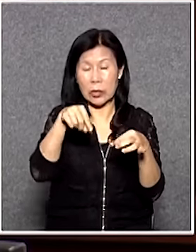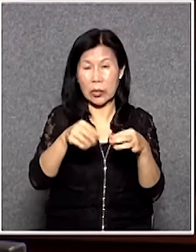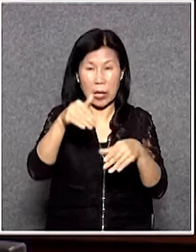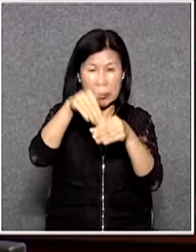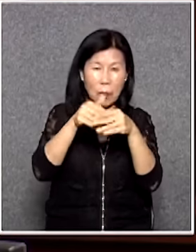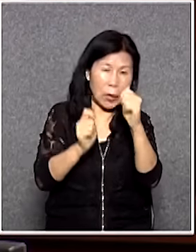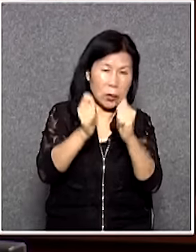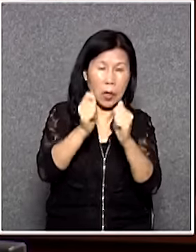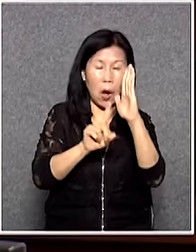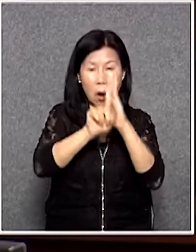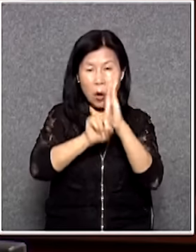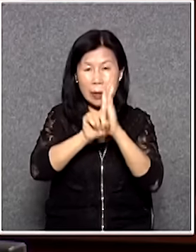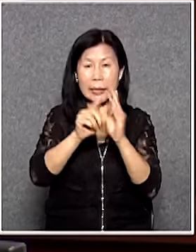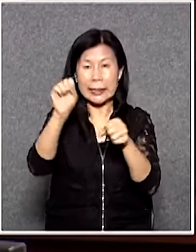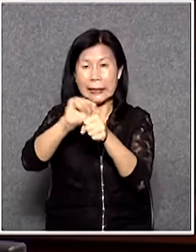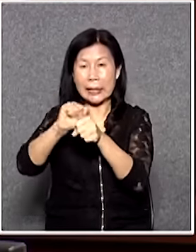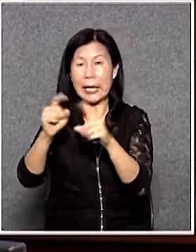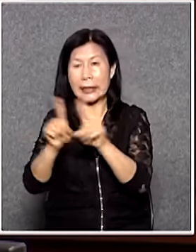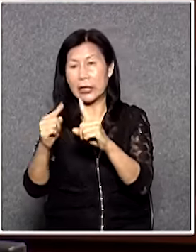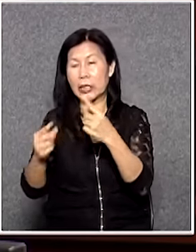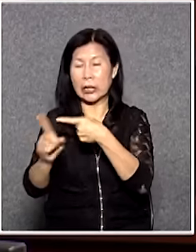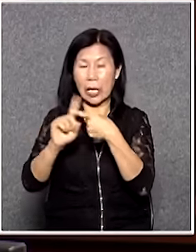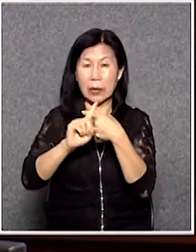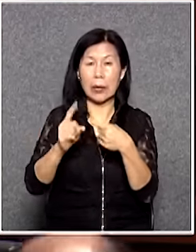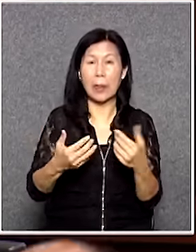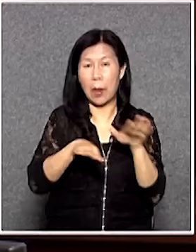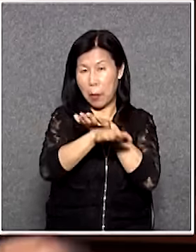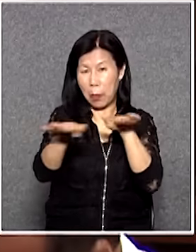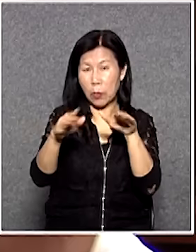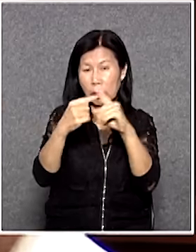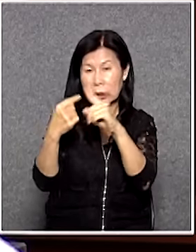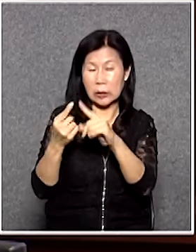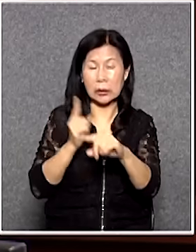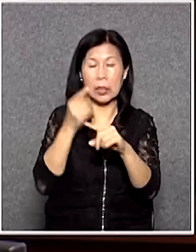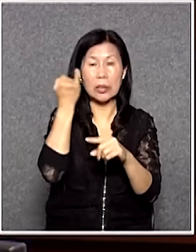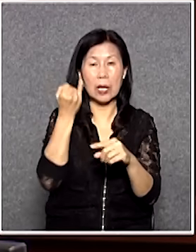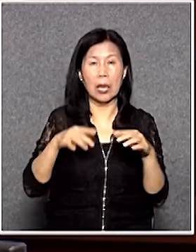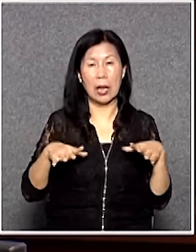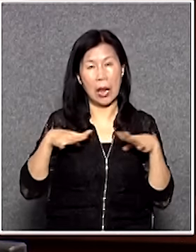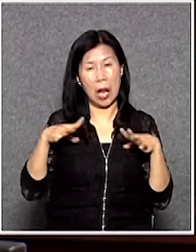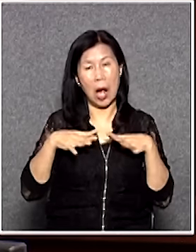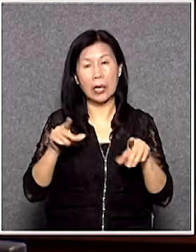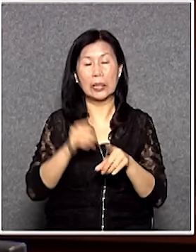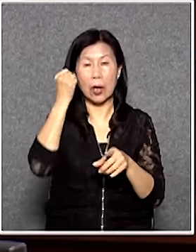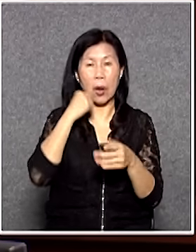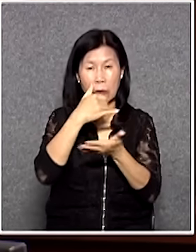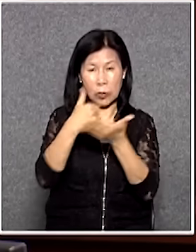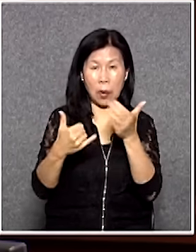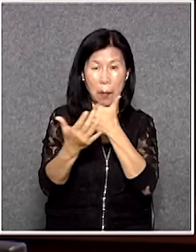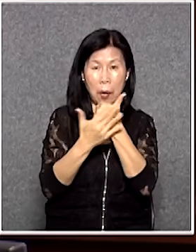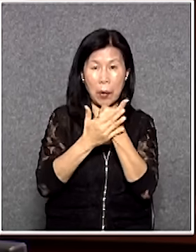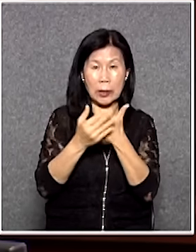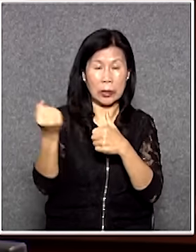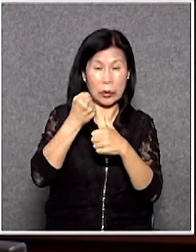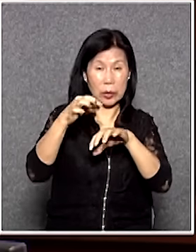动，增加市民的投资风险，令到普罗大众呢就得不到安稳的退休保障，背离这个强